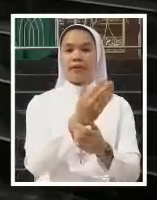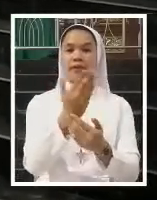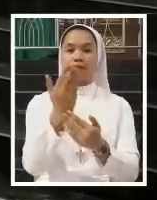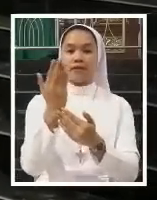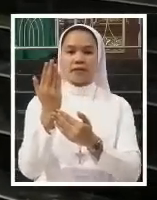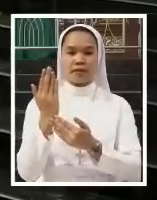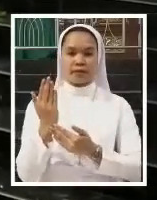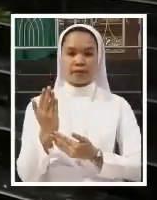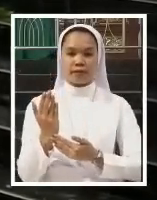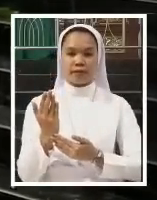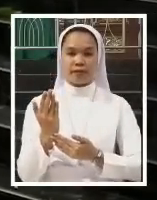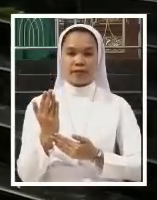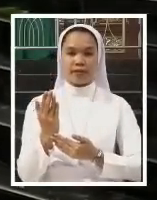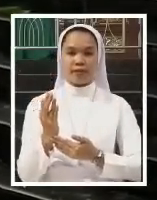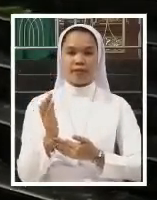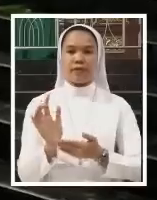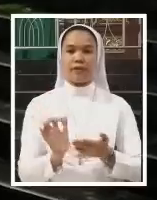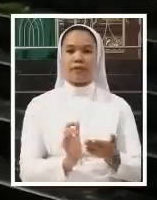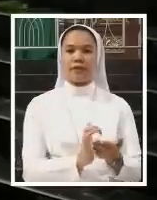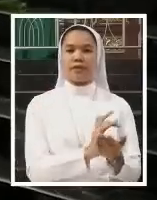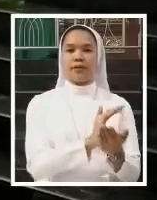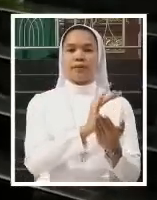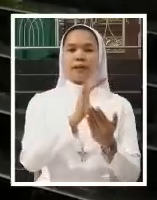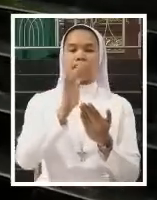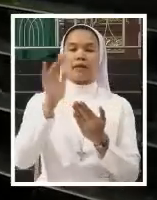panukan sa imo